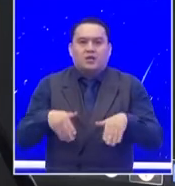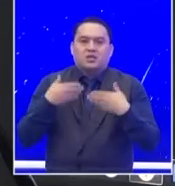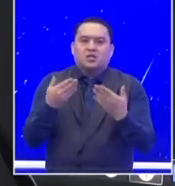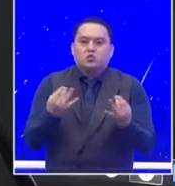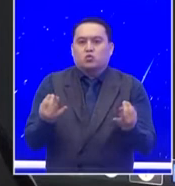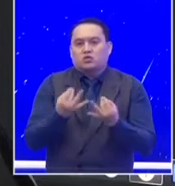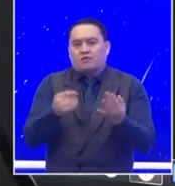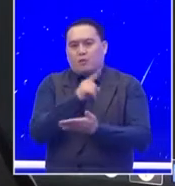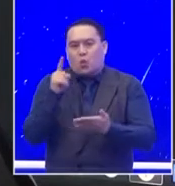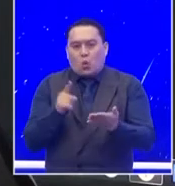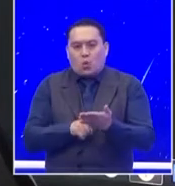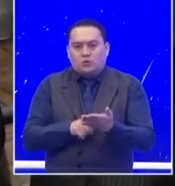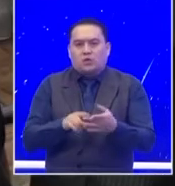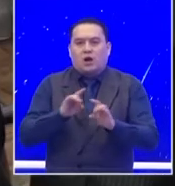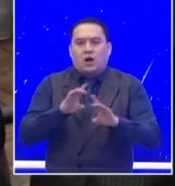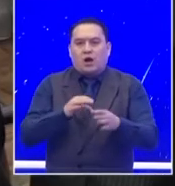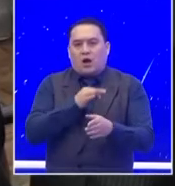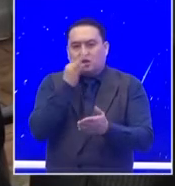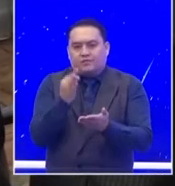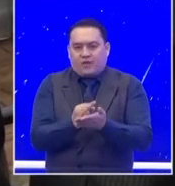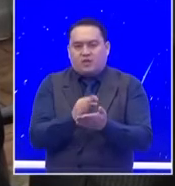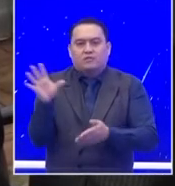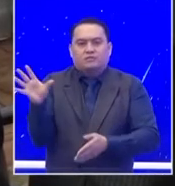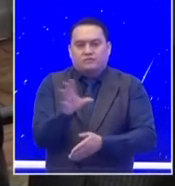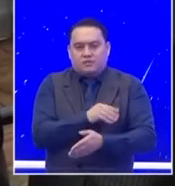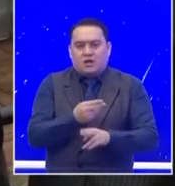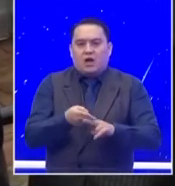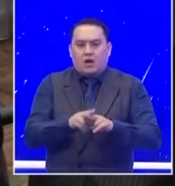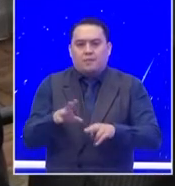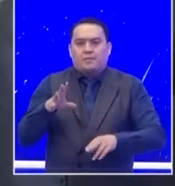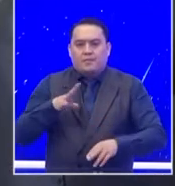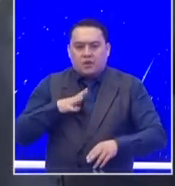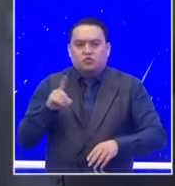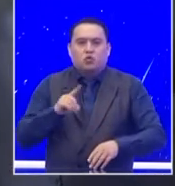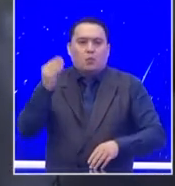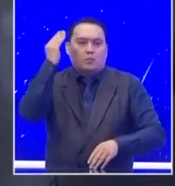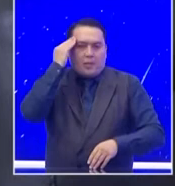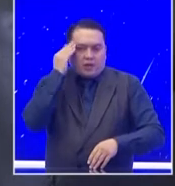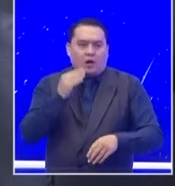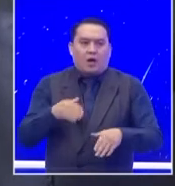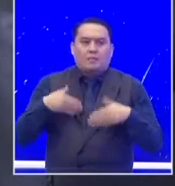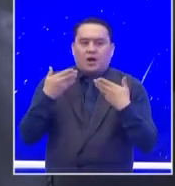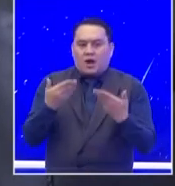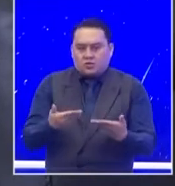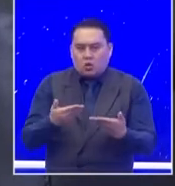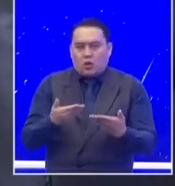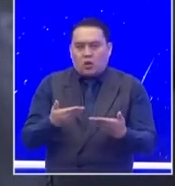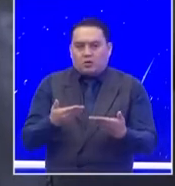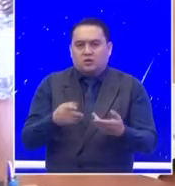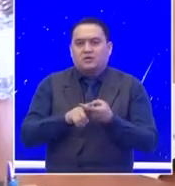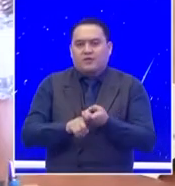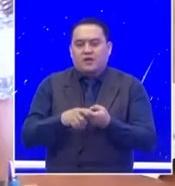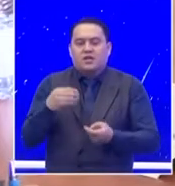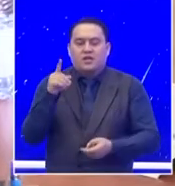все интересующие вопросы граждан Серикбай Нургисаев дал исчерпывающие ответы. Как он отметил, данный метод обратной